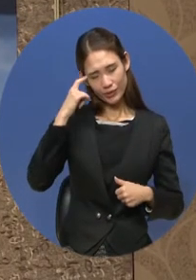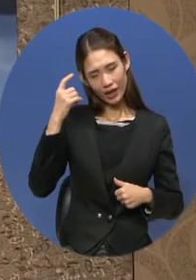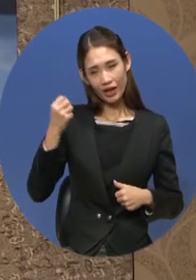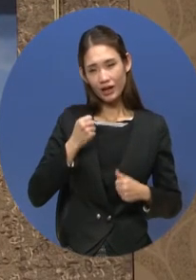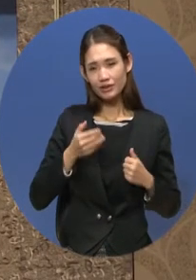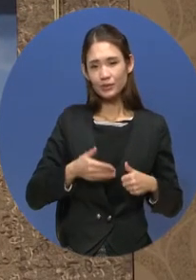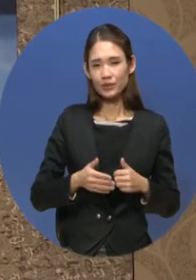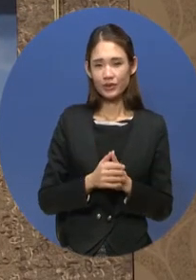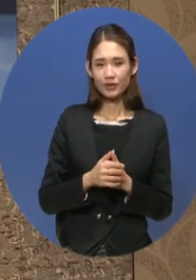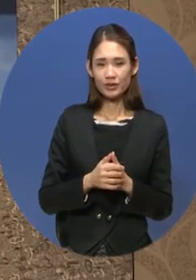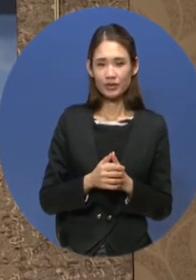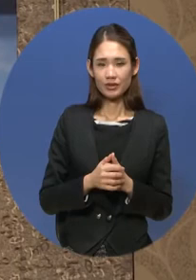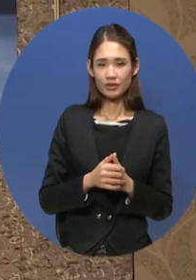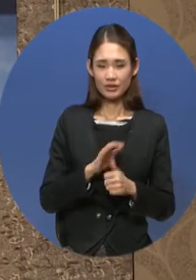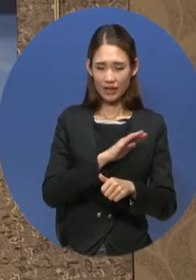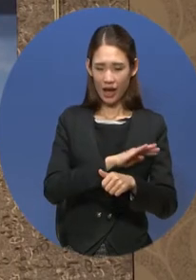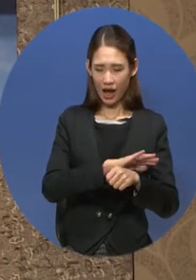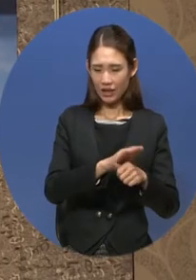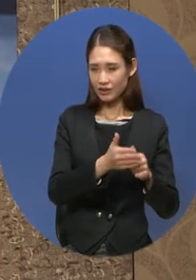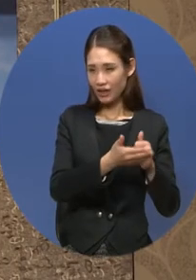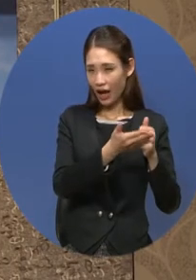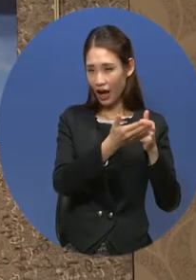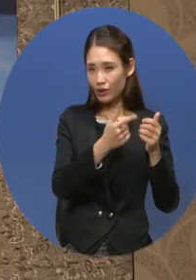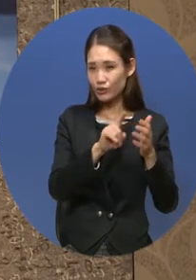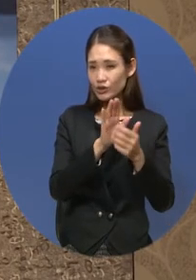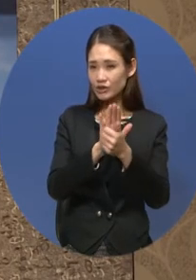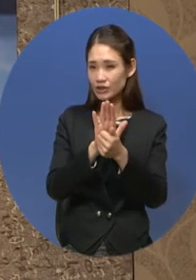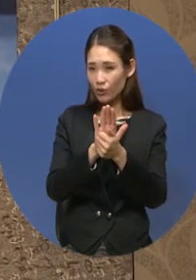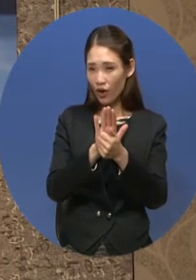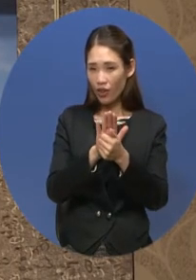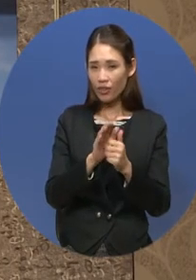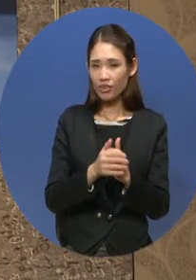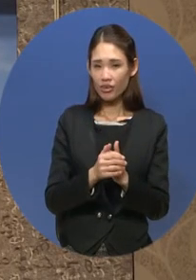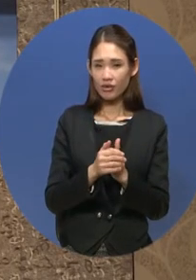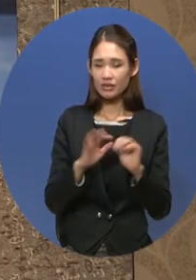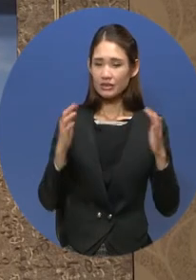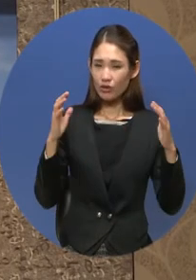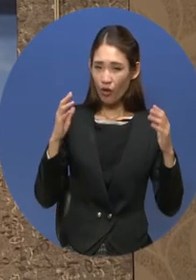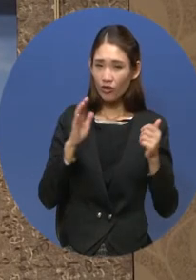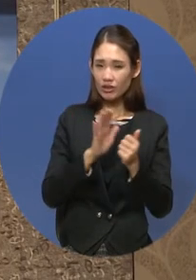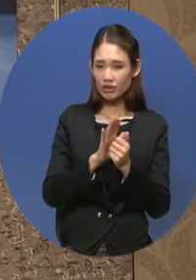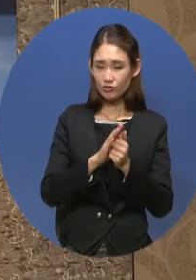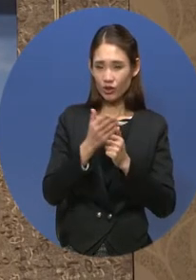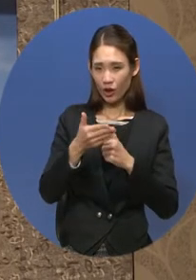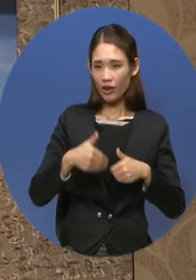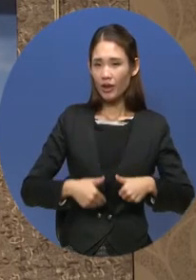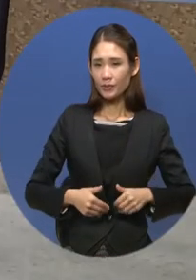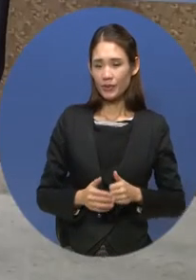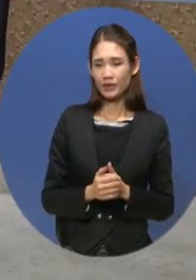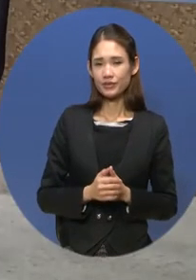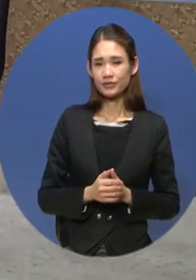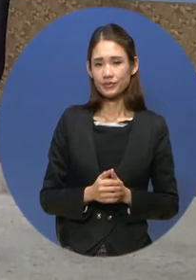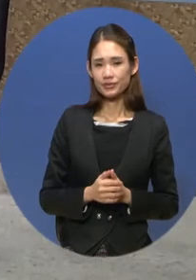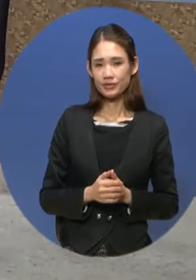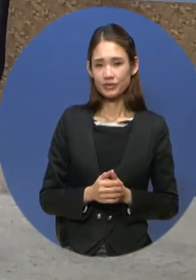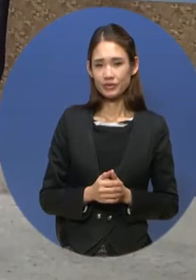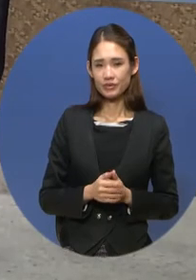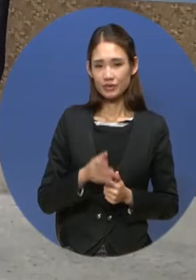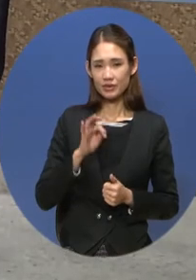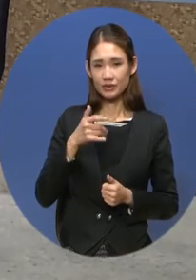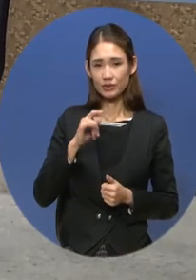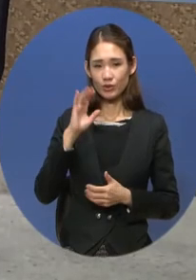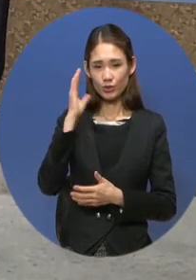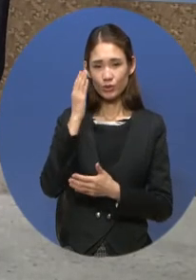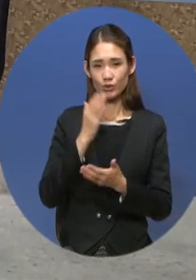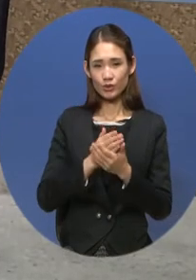함께 그 아이가 잘 자랄 수 있도록 네. 지원하고 응원을 해줘야 된다고 생각합니다. 네, 그 인디언 속담에도